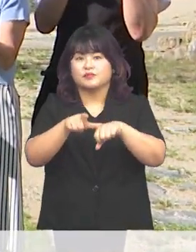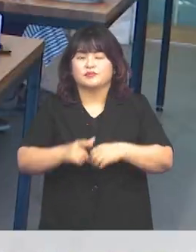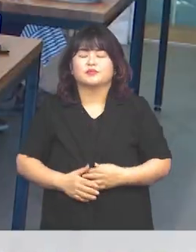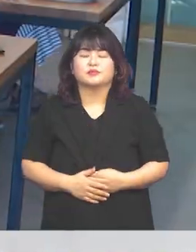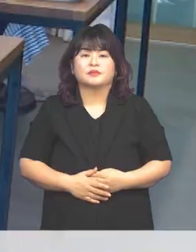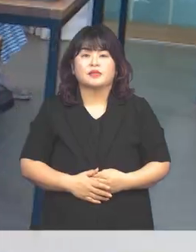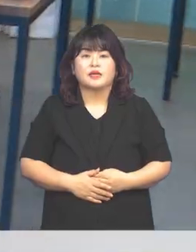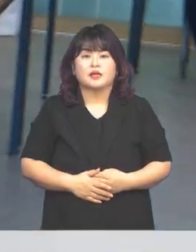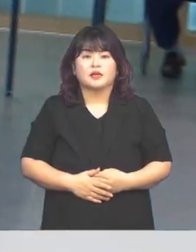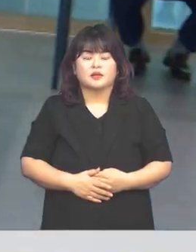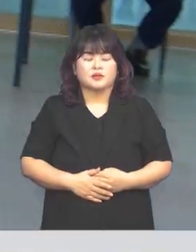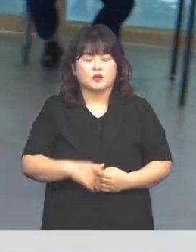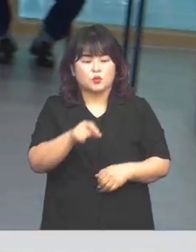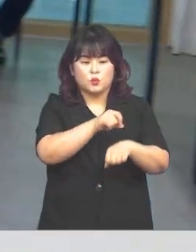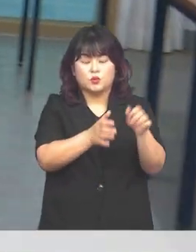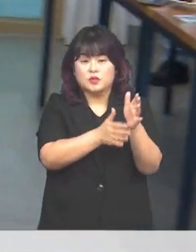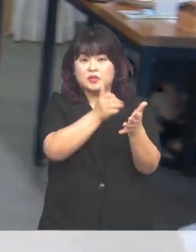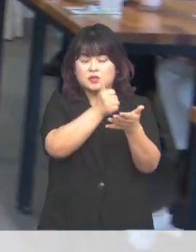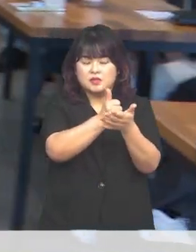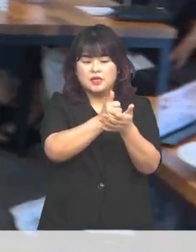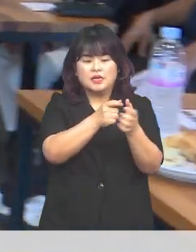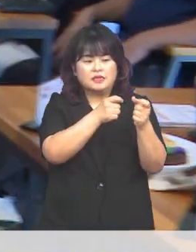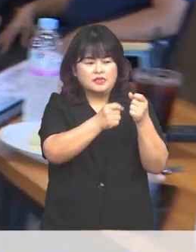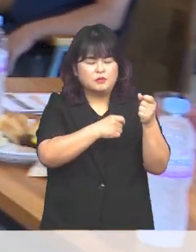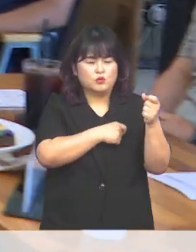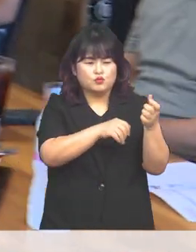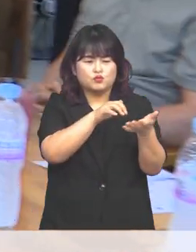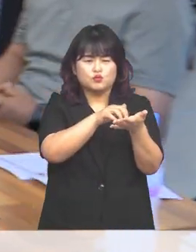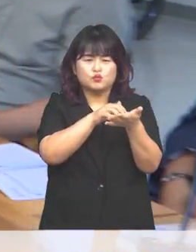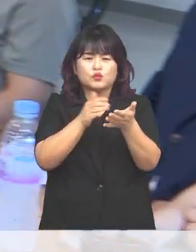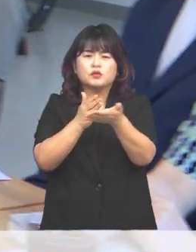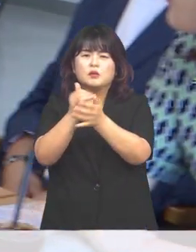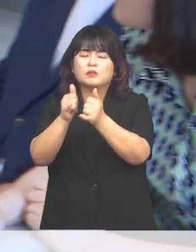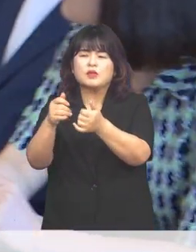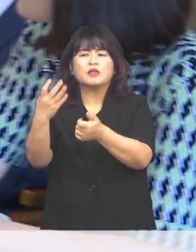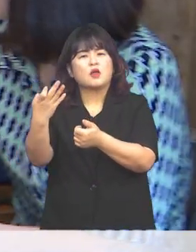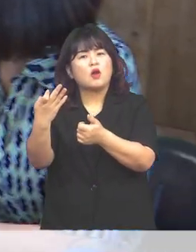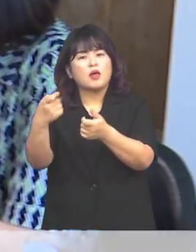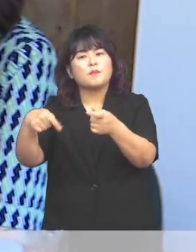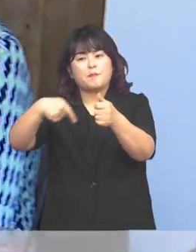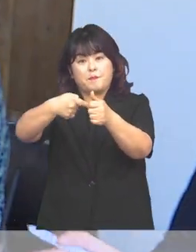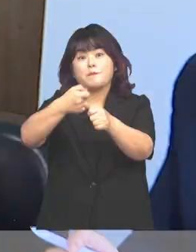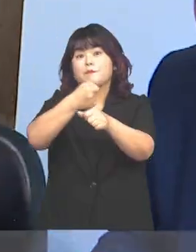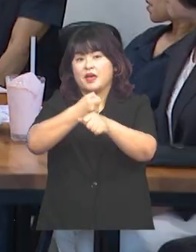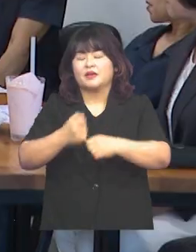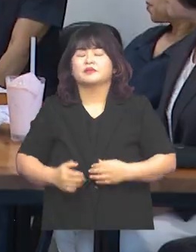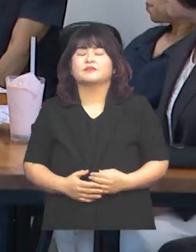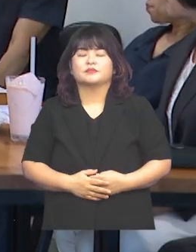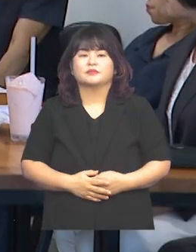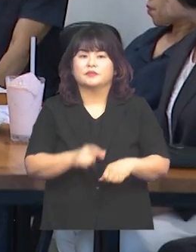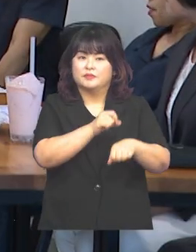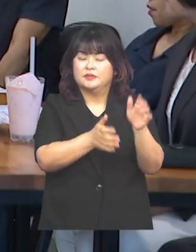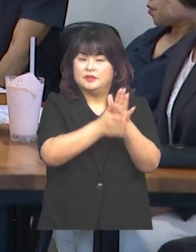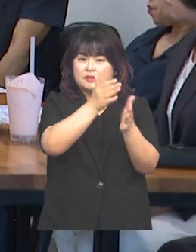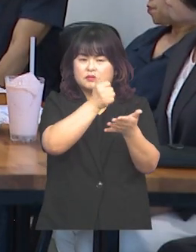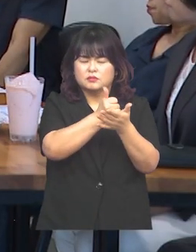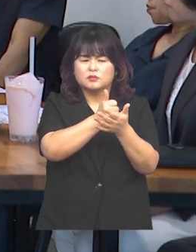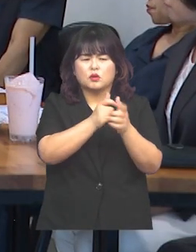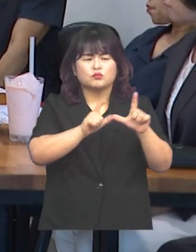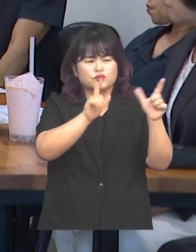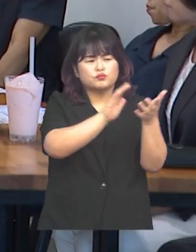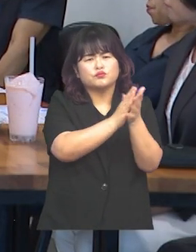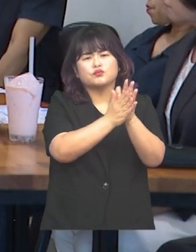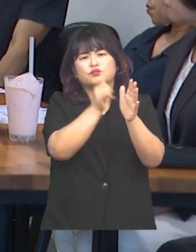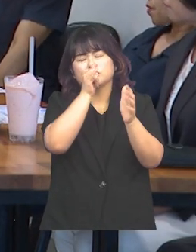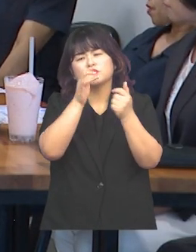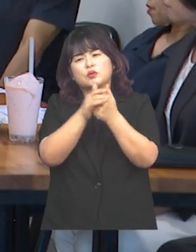가졌습니다. 간담회에는 이상일 시장과 용인지회 소속 농업 전문 경영인 14명이 참석했습니다. 이 시장은